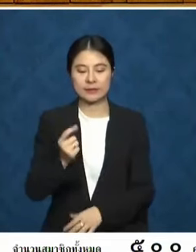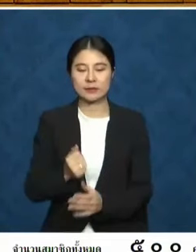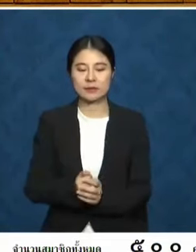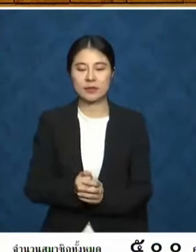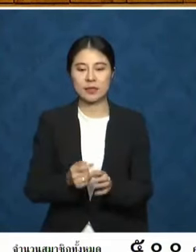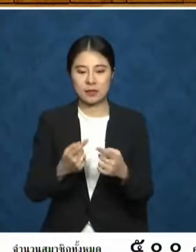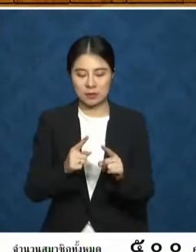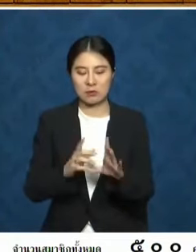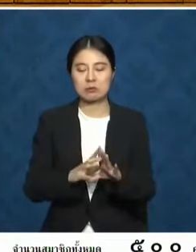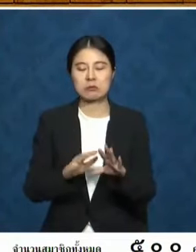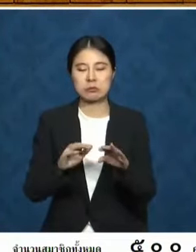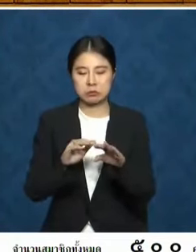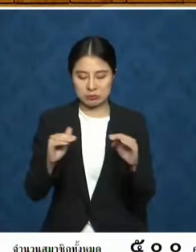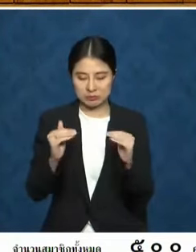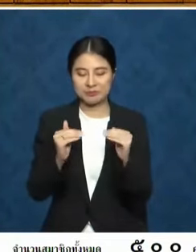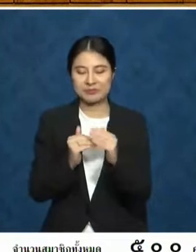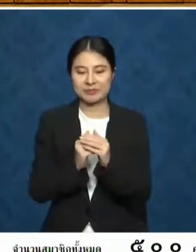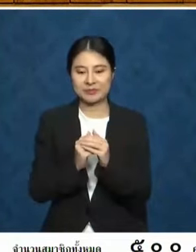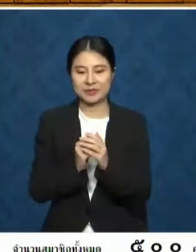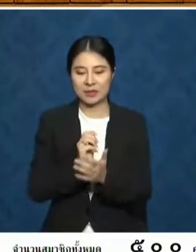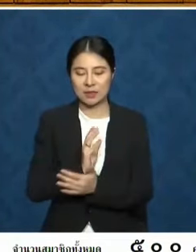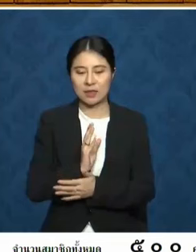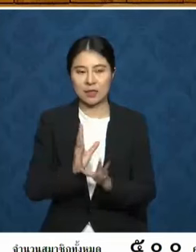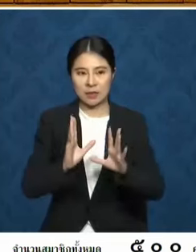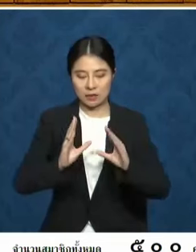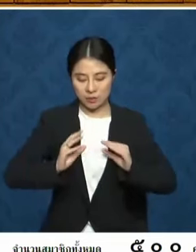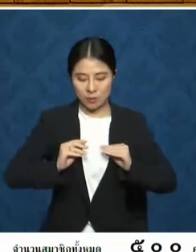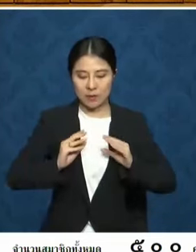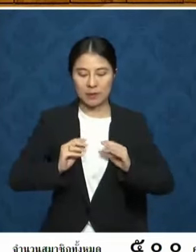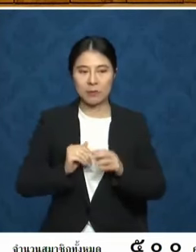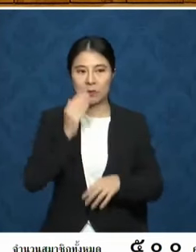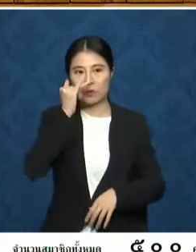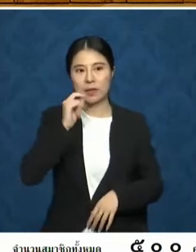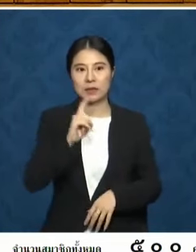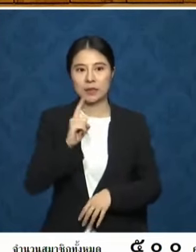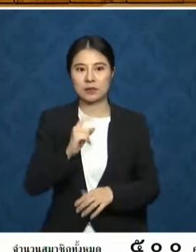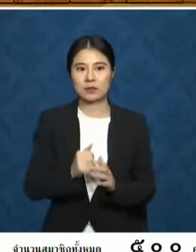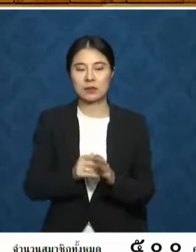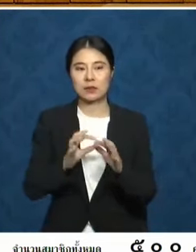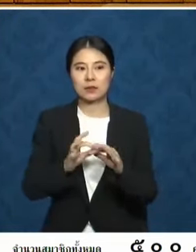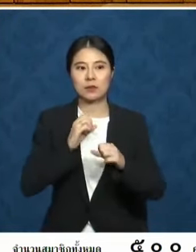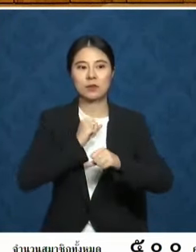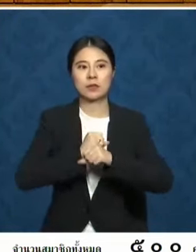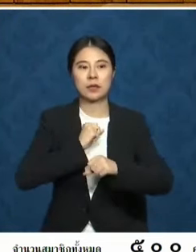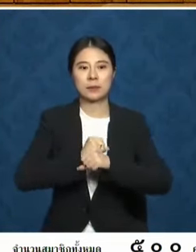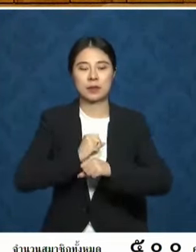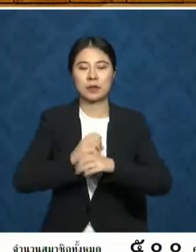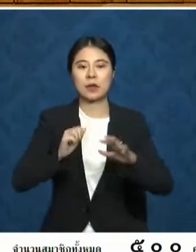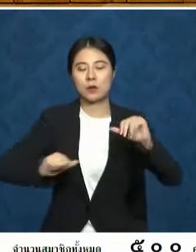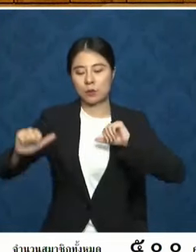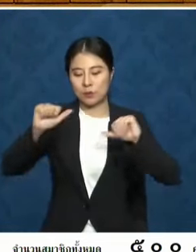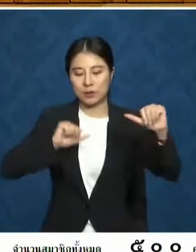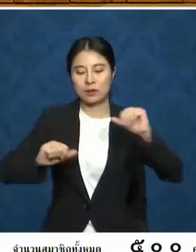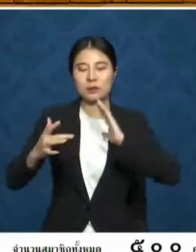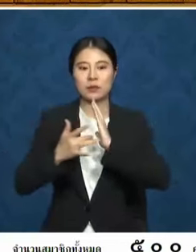สภา ทั้งสำนัประมาณแล้วก็ทุกภาคไที่เกี่วข้องวาผลงานของทางด้านวิยาศาตและเท